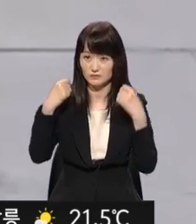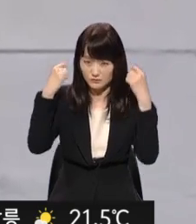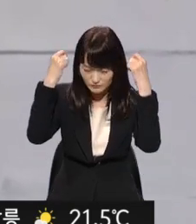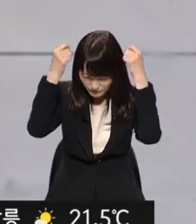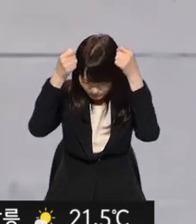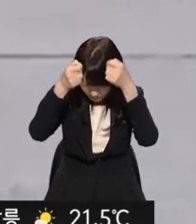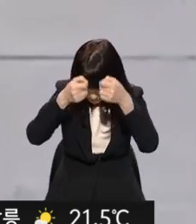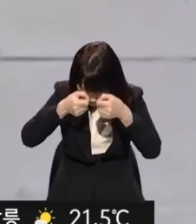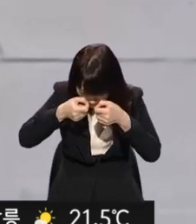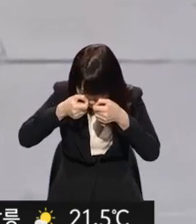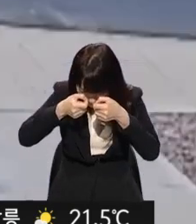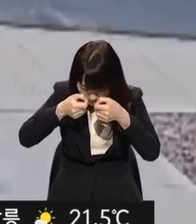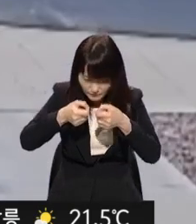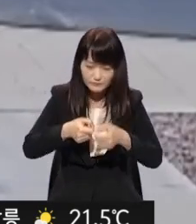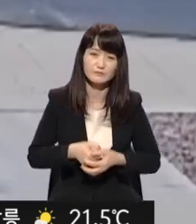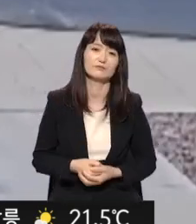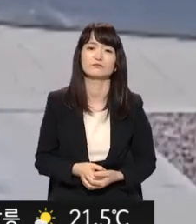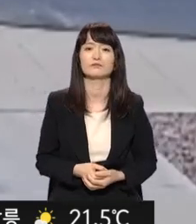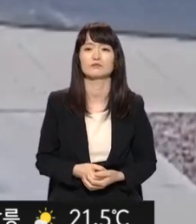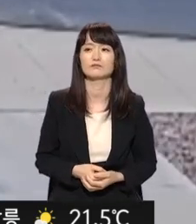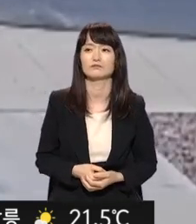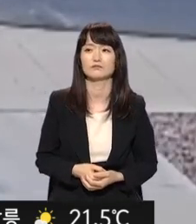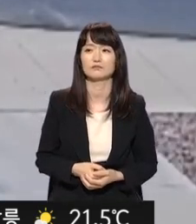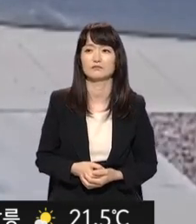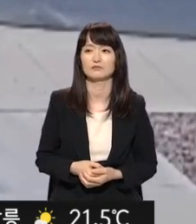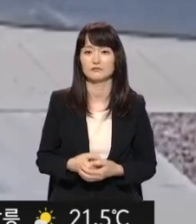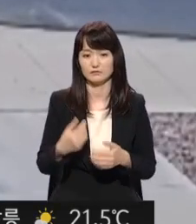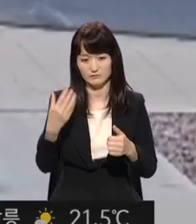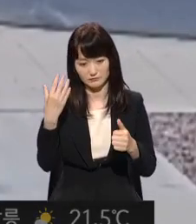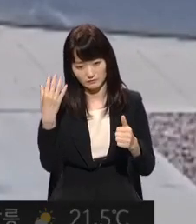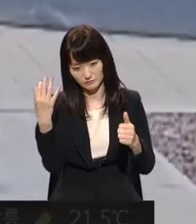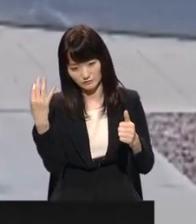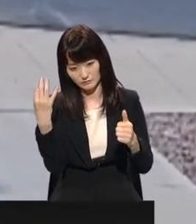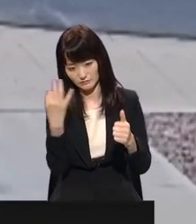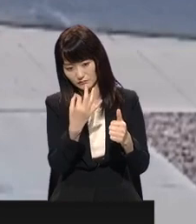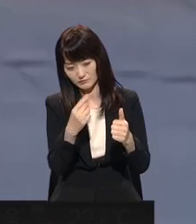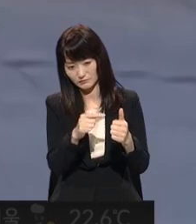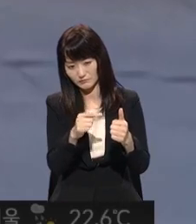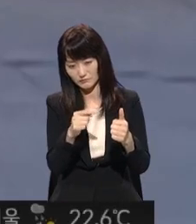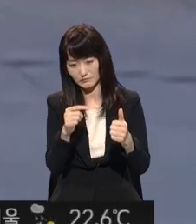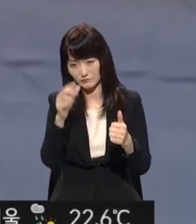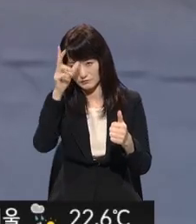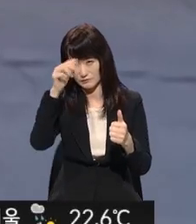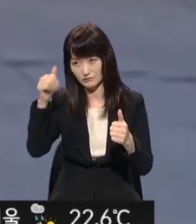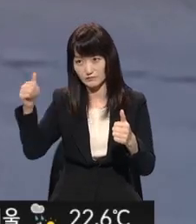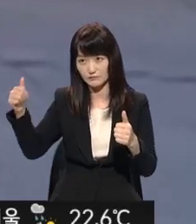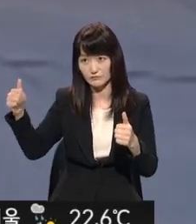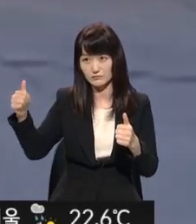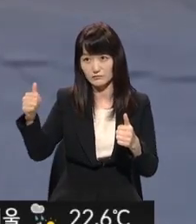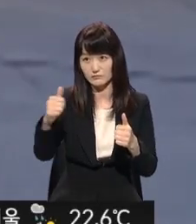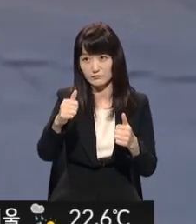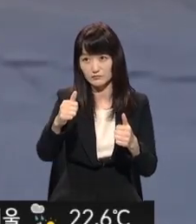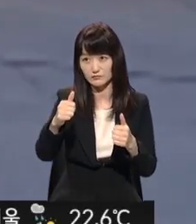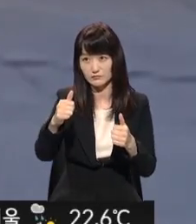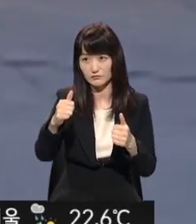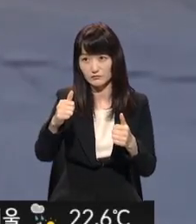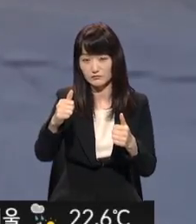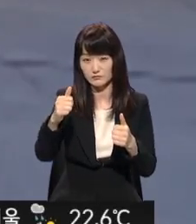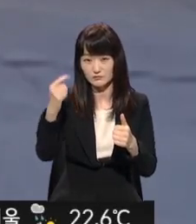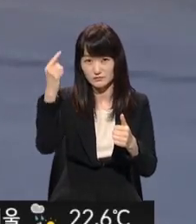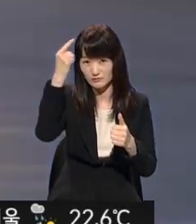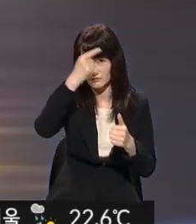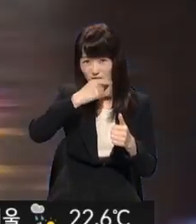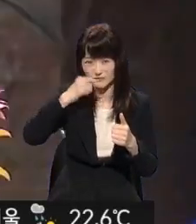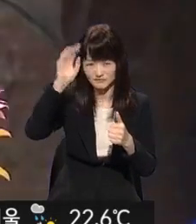저렇게 얼굴을 감싸기도 합니다. 그런데 이걸 보고 출동한 경찰도 남성에게 다가가다가 얼굴 주변을 털어내면서